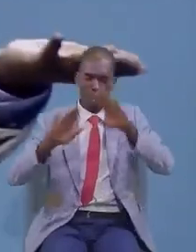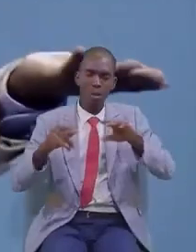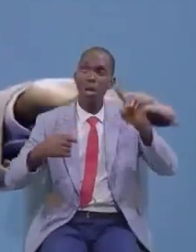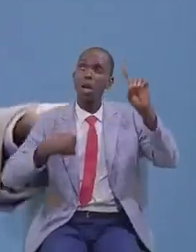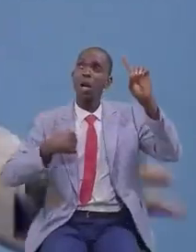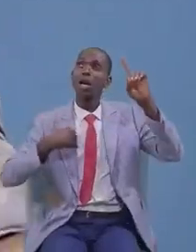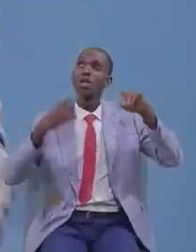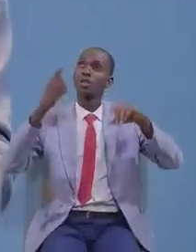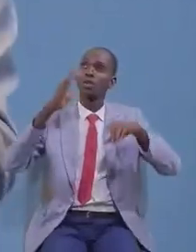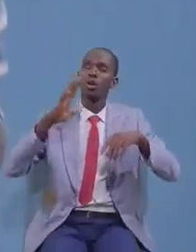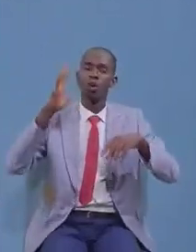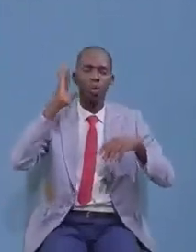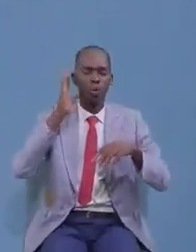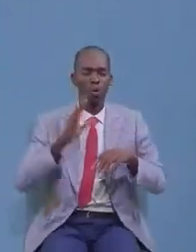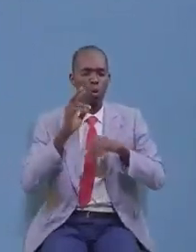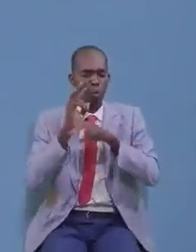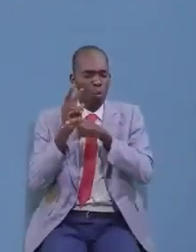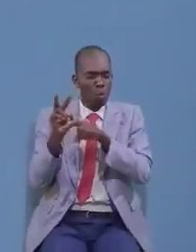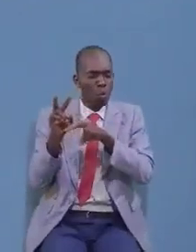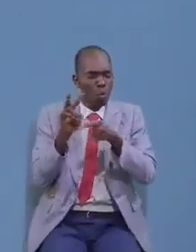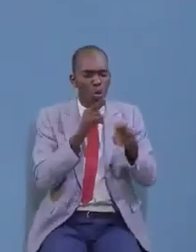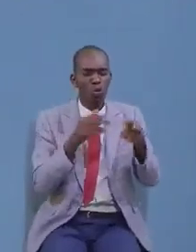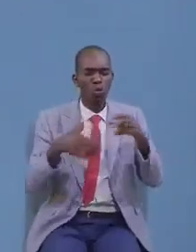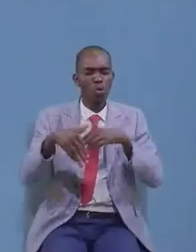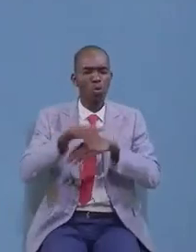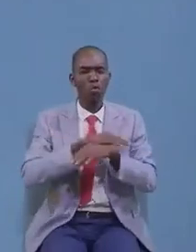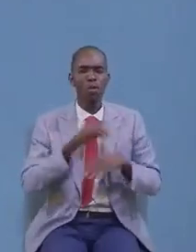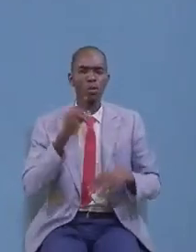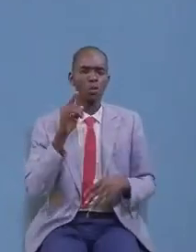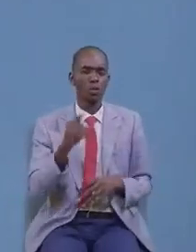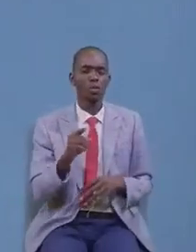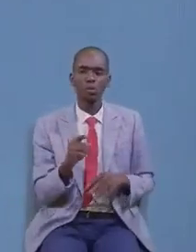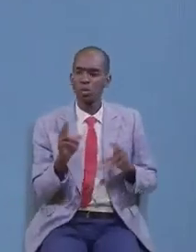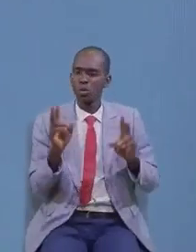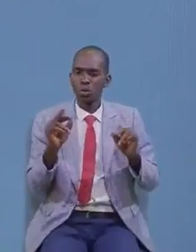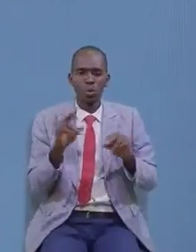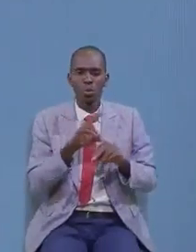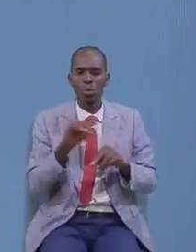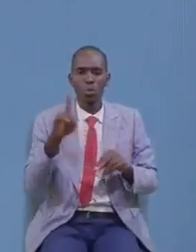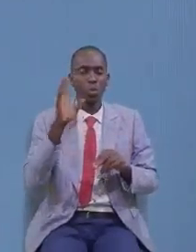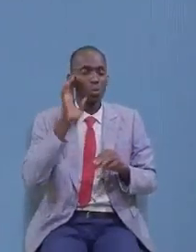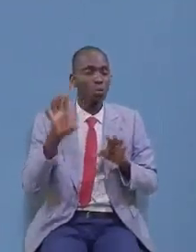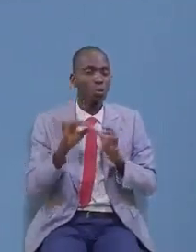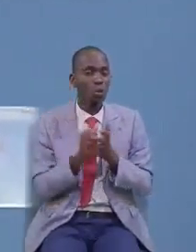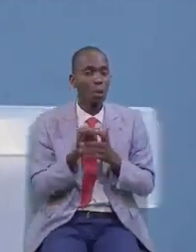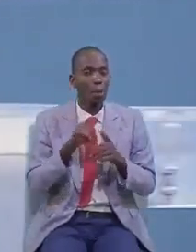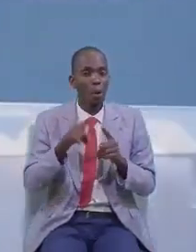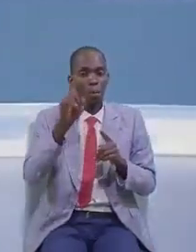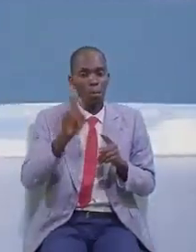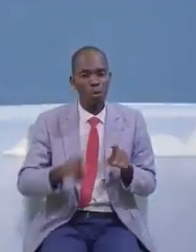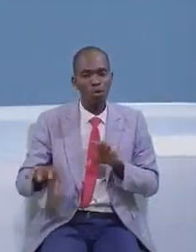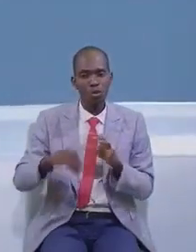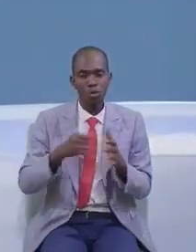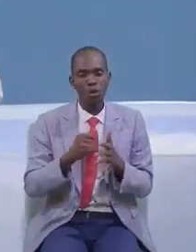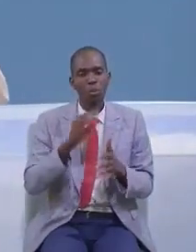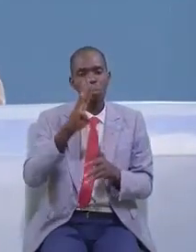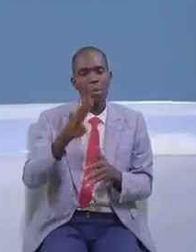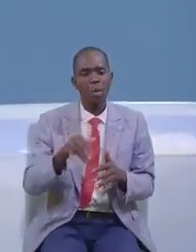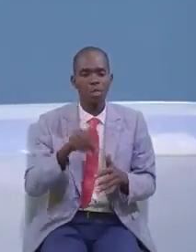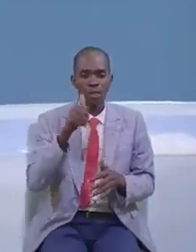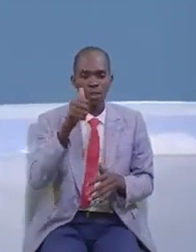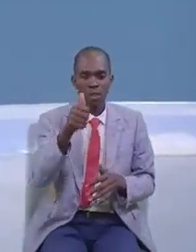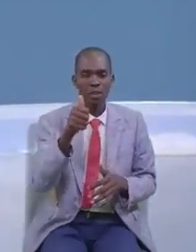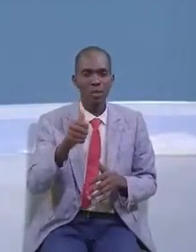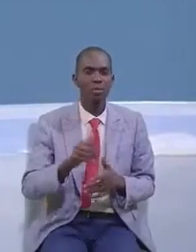have to do that yourself. ఎవరు కూడా ఇది త్రాగినా అది పొగ త్రాగినా ఆరోగ్యాలు పాడవుతాయని గమనించి మనల్ని భద్రపరచలేరు.